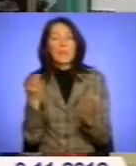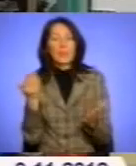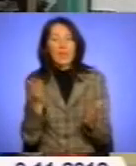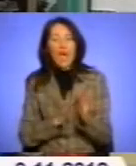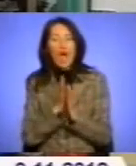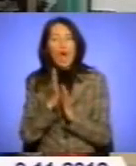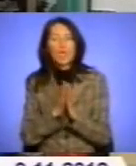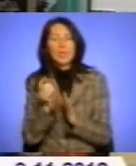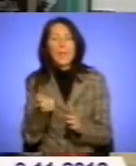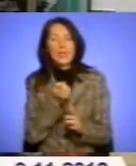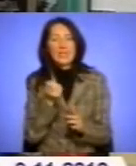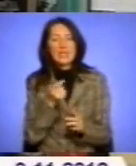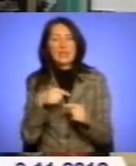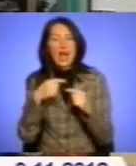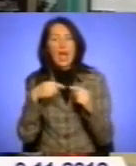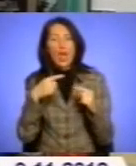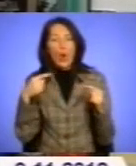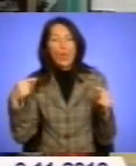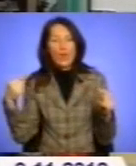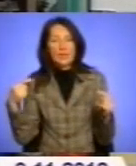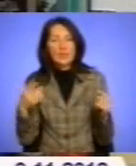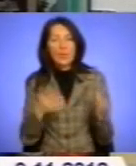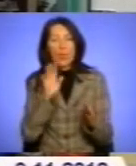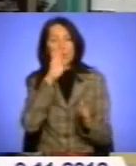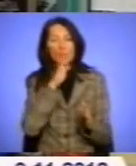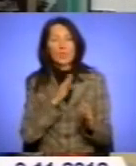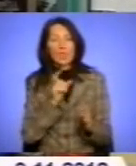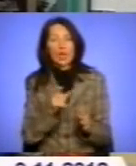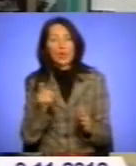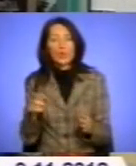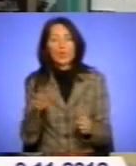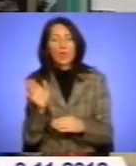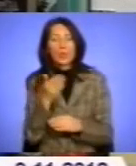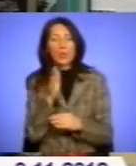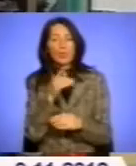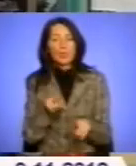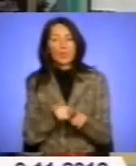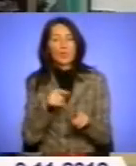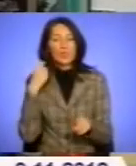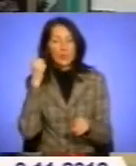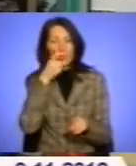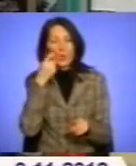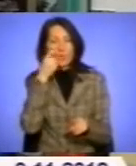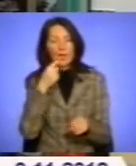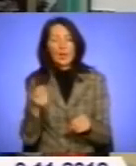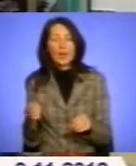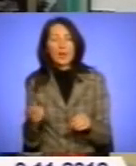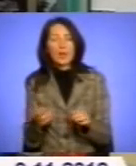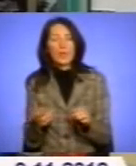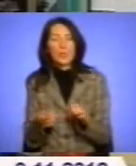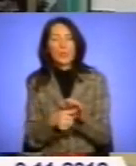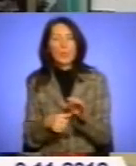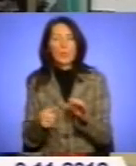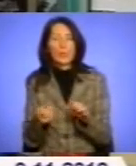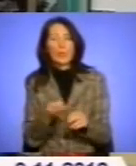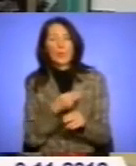і овес. Мов тіні. Люди блудять, мов з похмілля, безсилі й кволі, грому